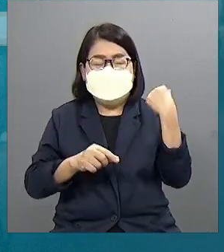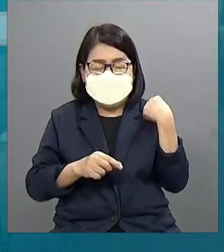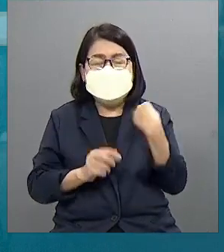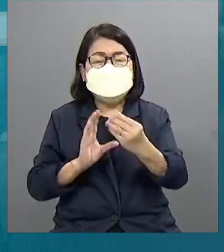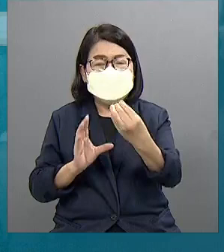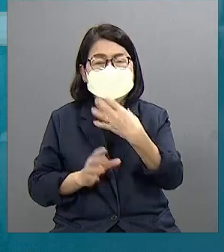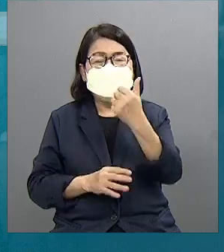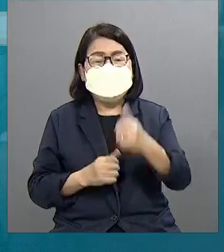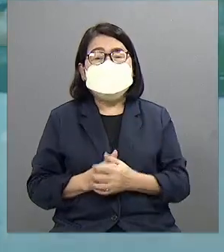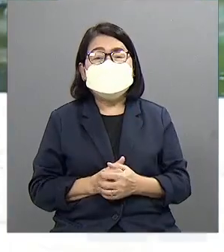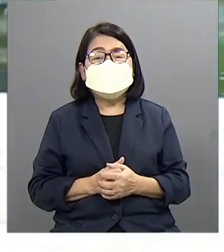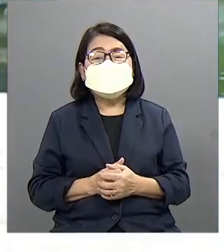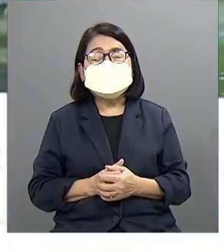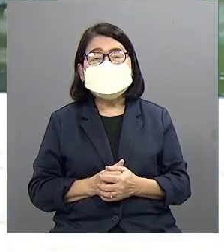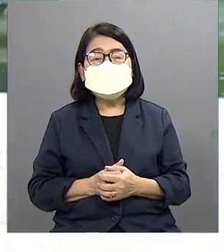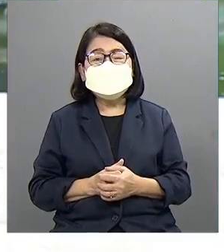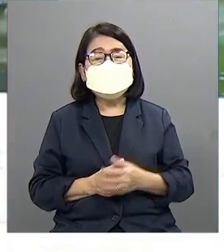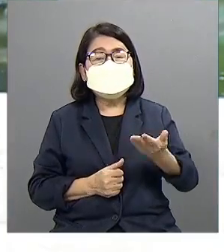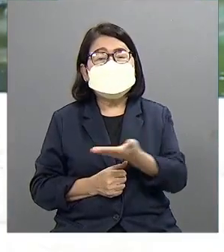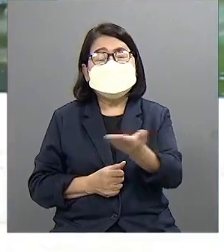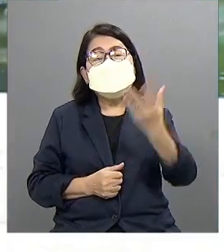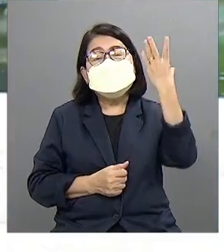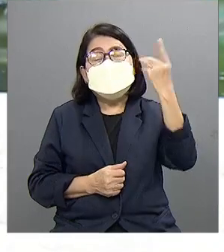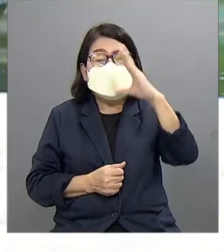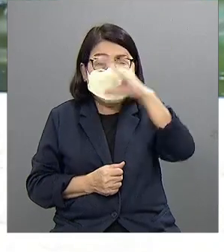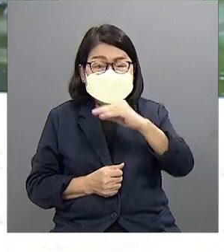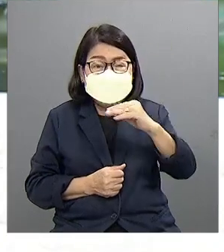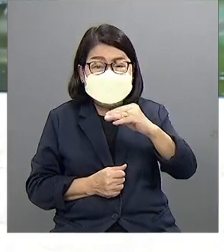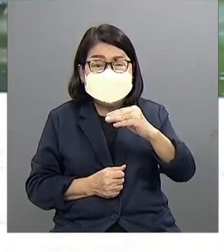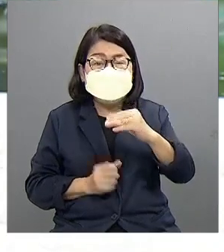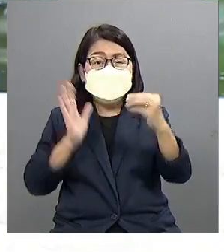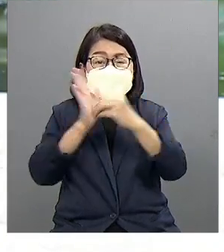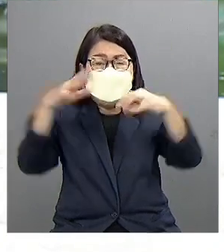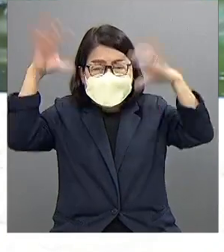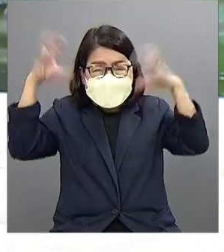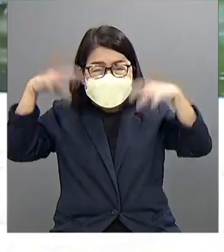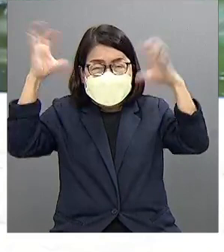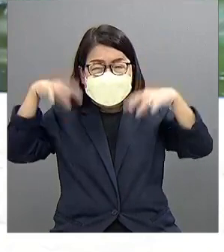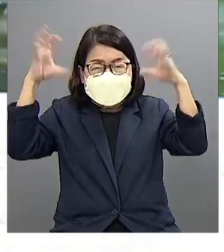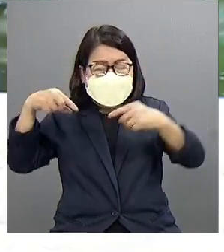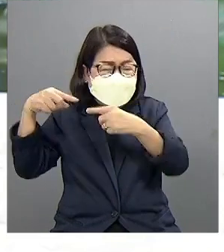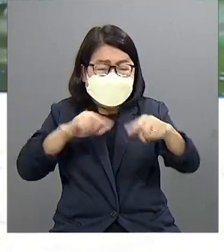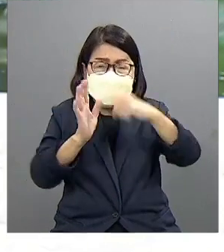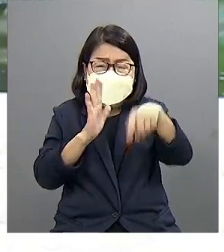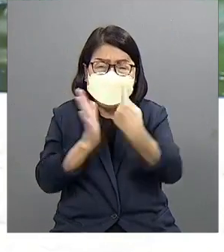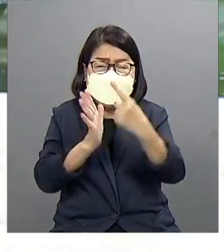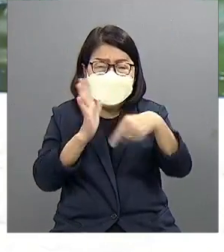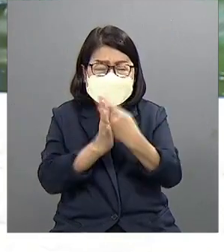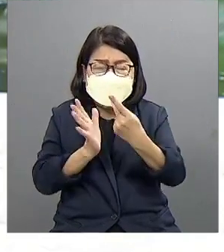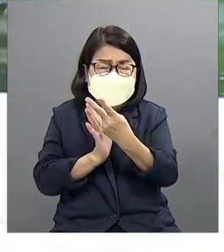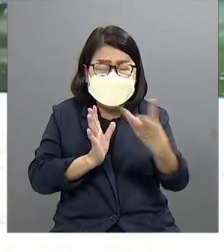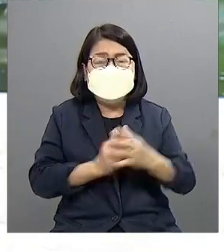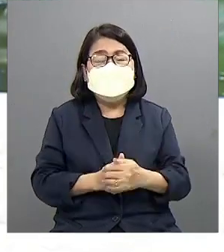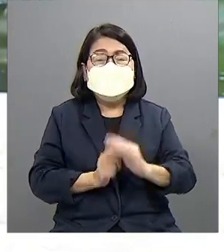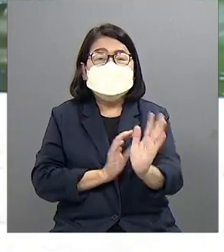ผู้ชมคะต้องบอกว่าเมื่อคืนที่ผ่านมาค่ะฝนตกหนักต่อเนื่องหลายชั่วโมงจนมาถึงเช้านี้ด้วยนี่นะคะก็มีหลายพื้น